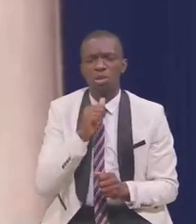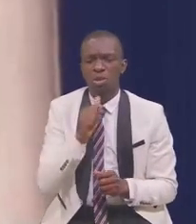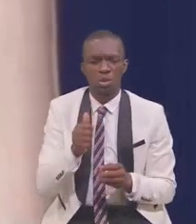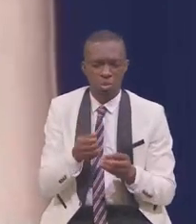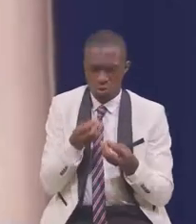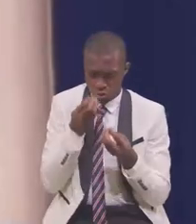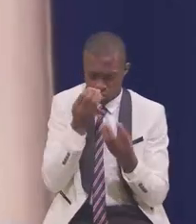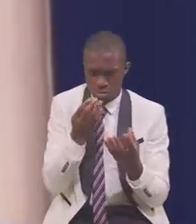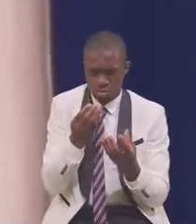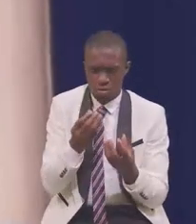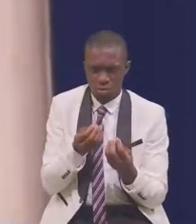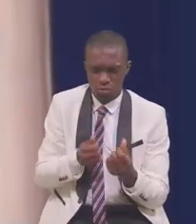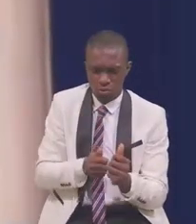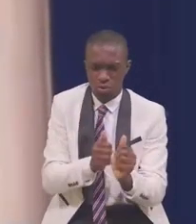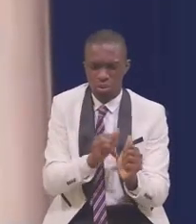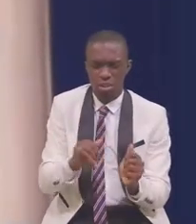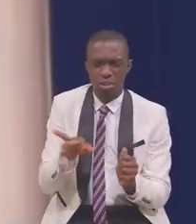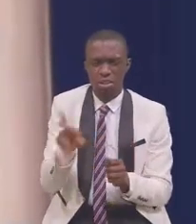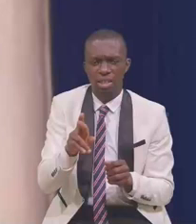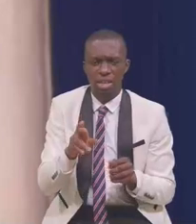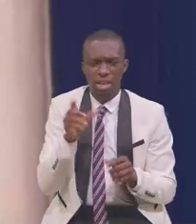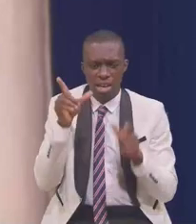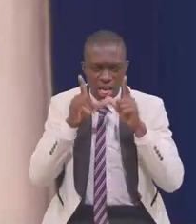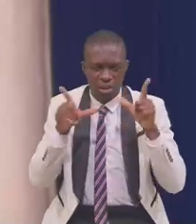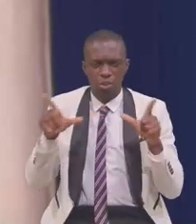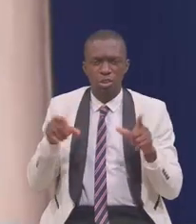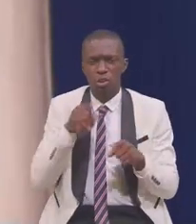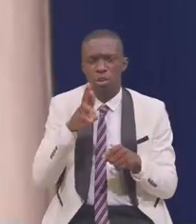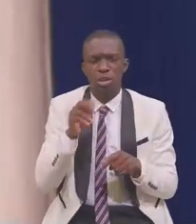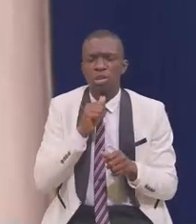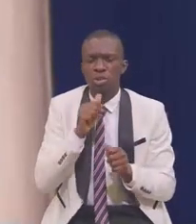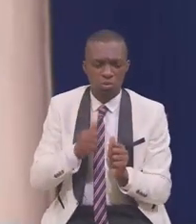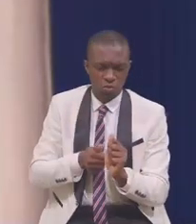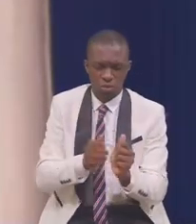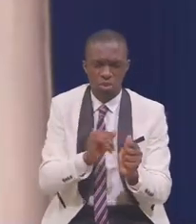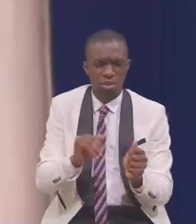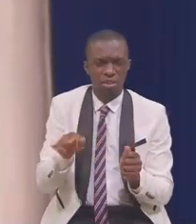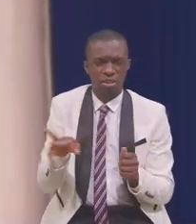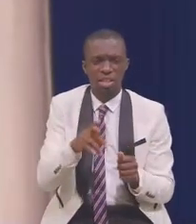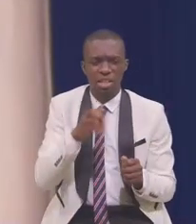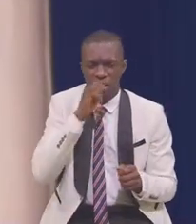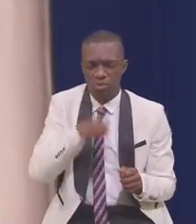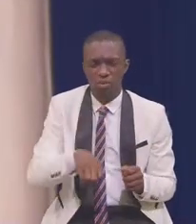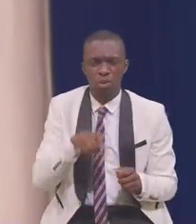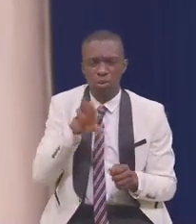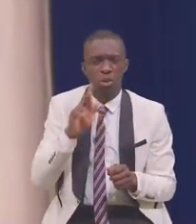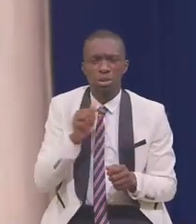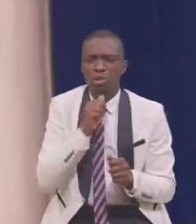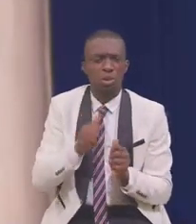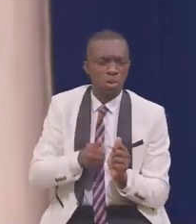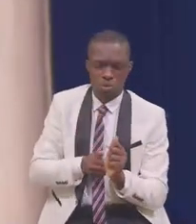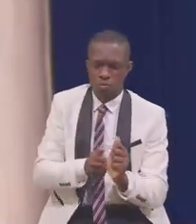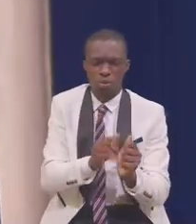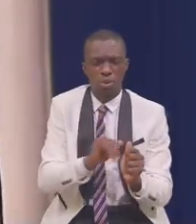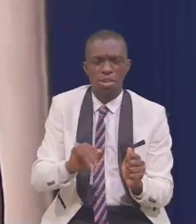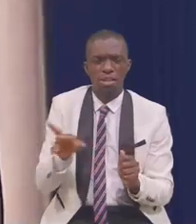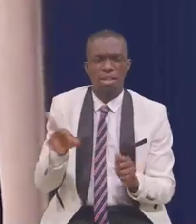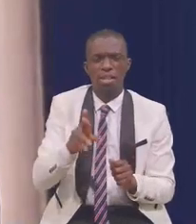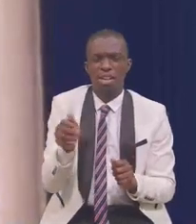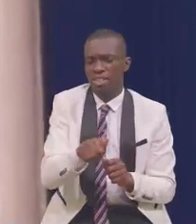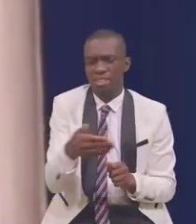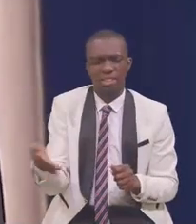Vous ne copiez pas leur rébellion. Vous ne copiez pas leur mal. Vous ne copiez pas leur mondanité. Vous ne copiez pas ce qu'ils